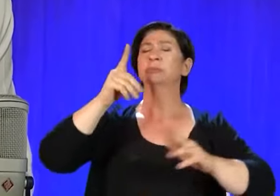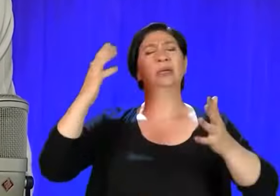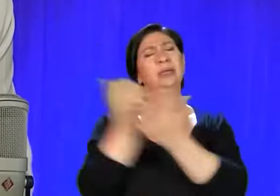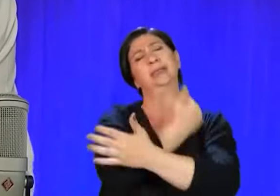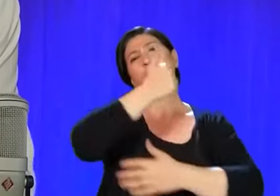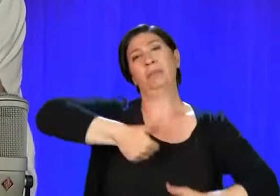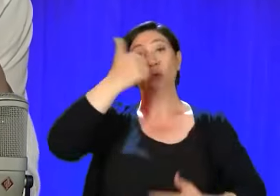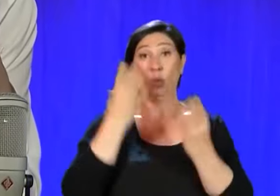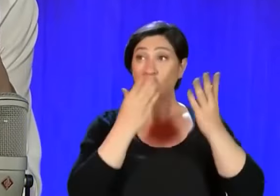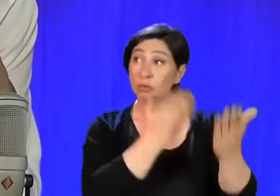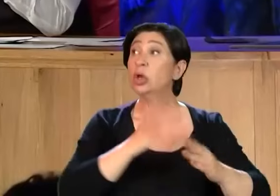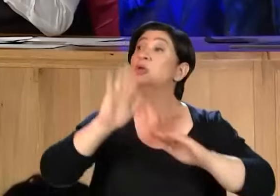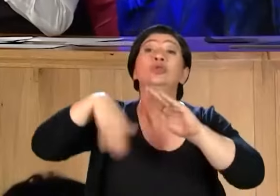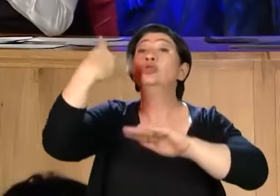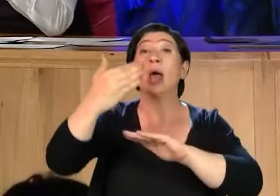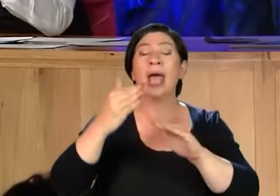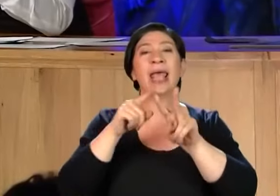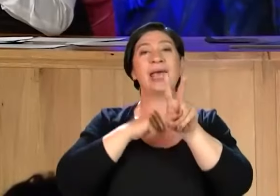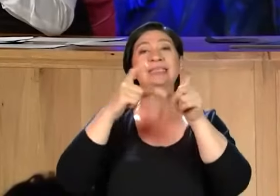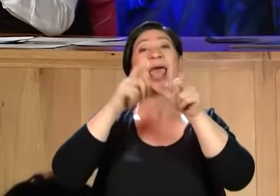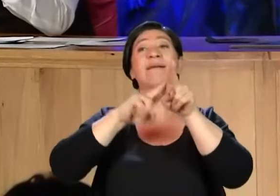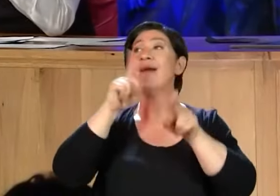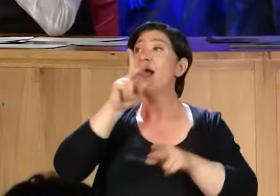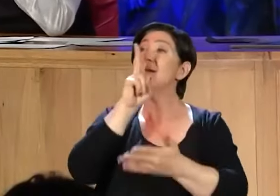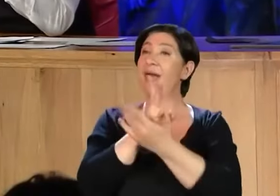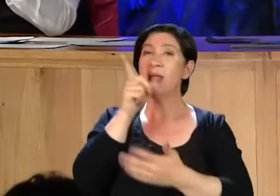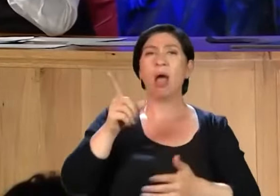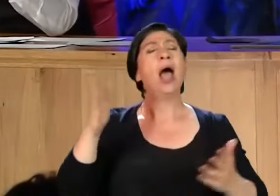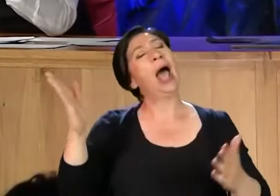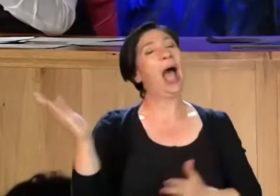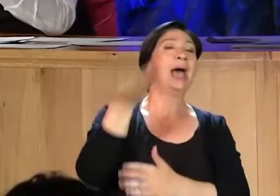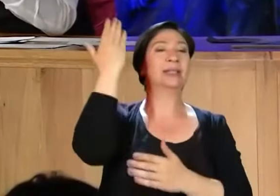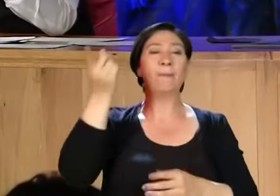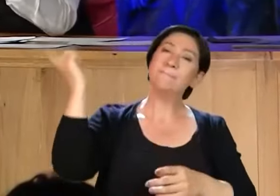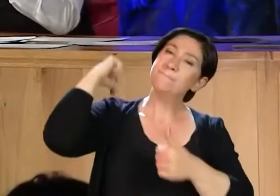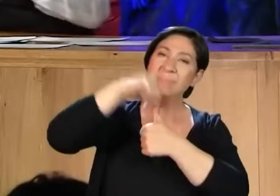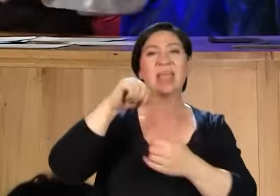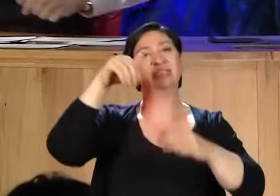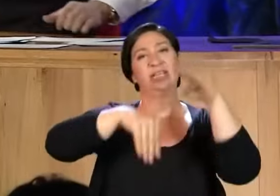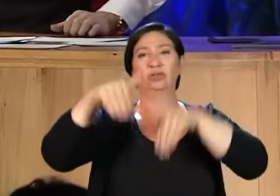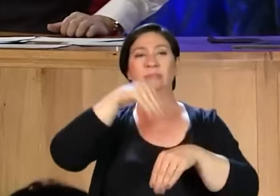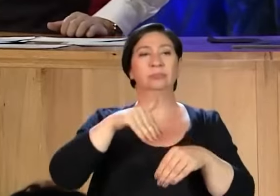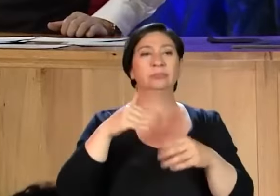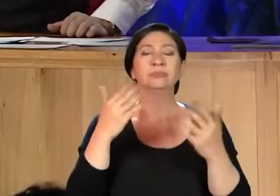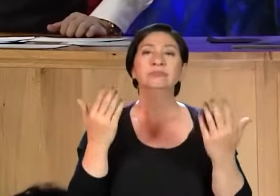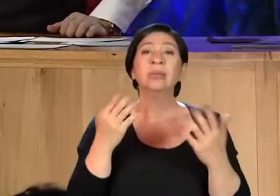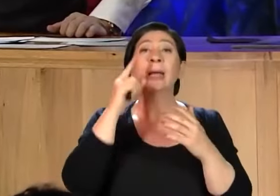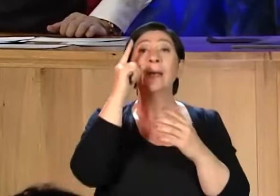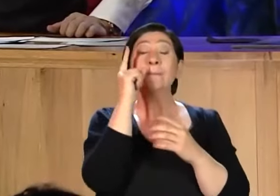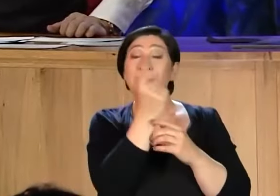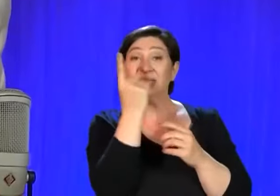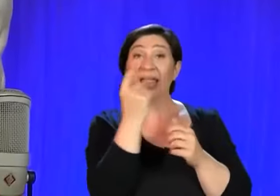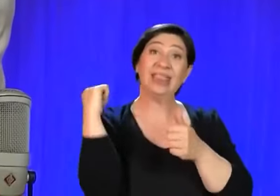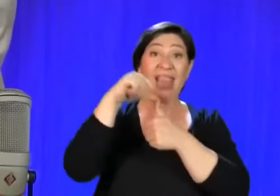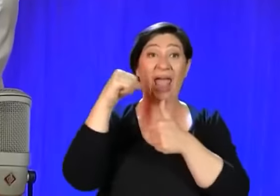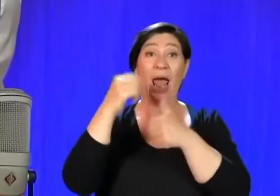başkan oldunuz. Daha sonra Yüksek Seçim Kurulu kararıyla hadi bakalım bir daha seçime gidiyoruz. Şimdi aslında bir şeyin repetesi oluyor.